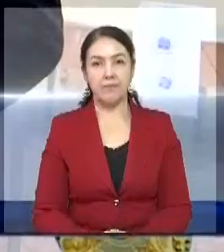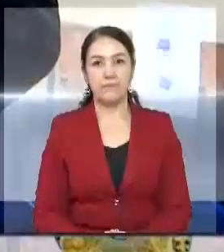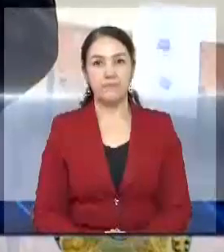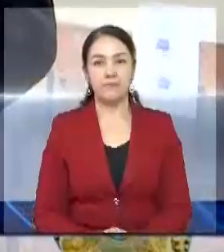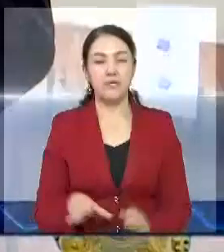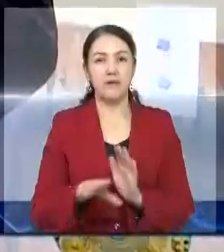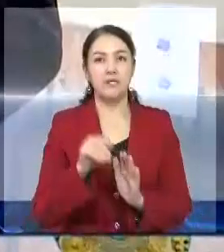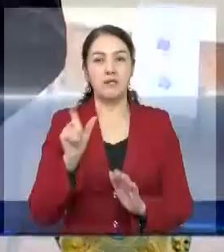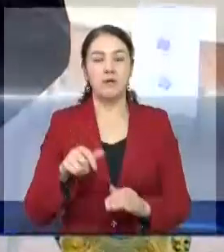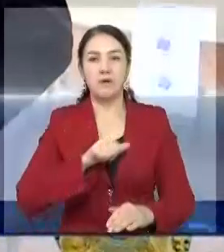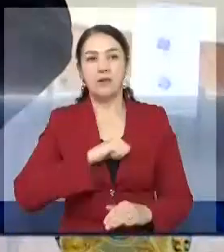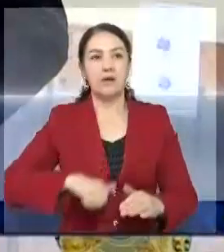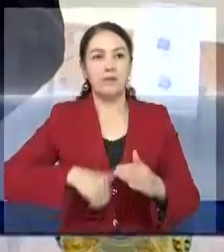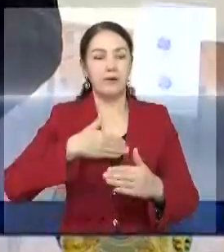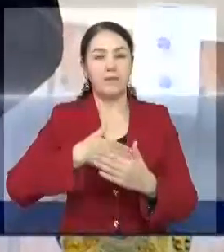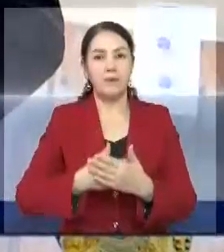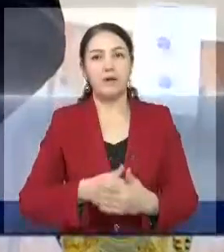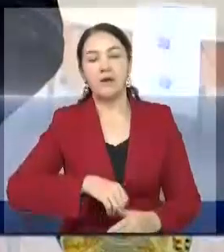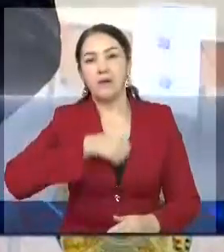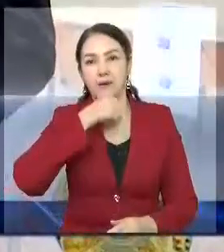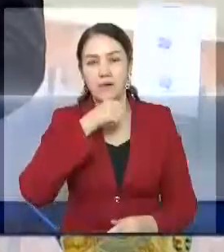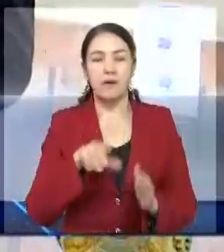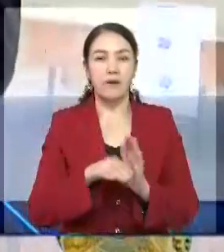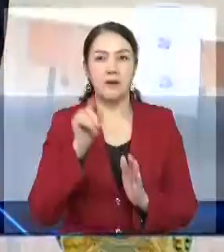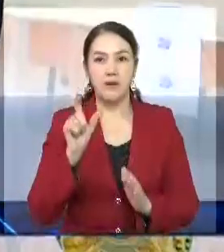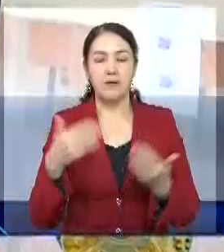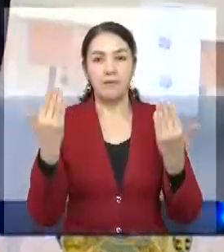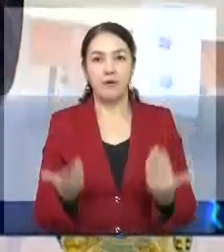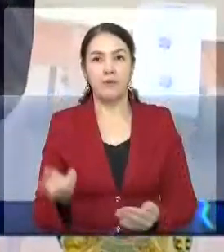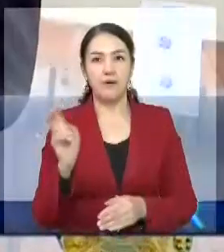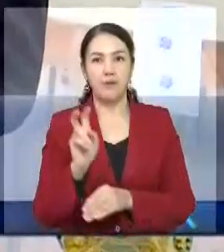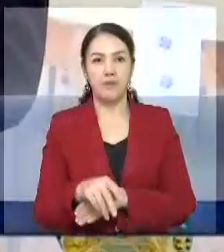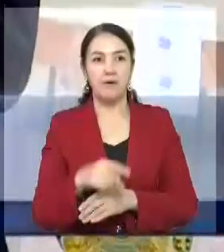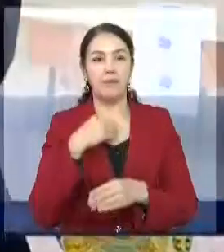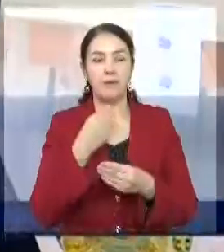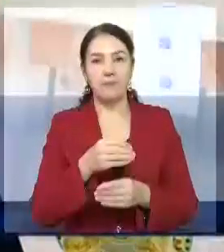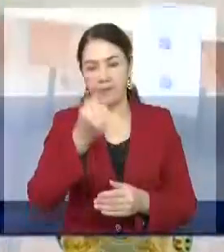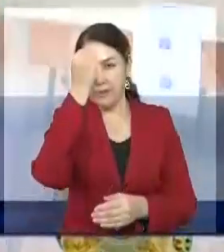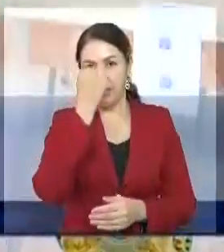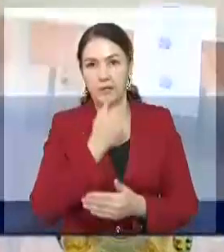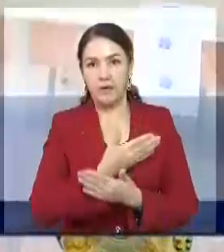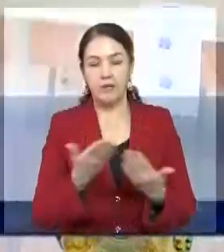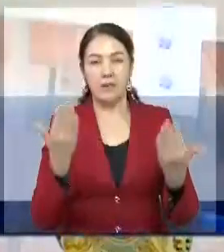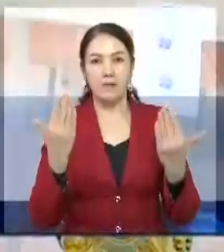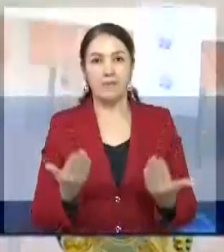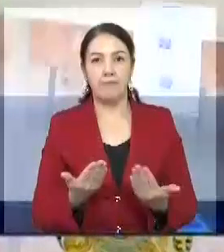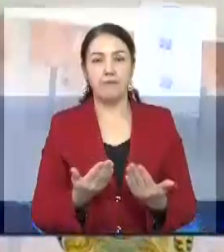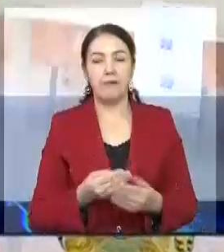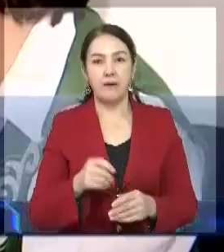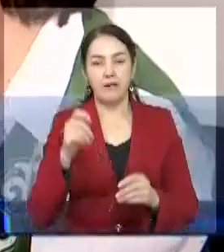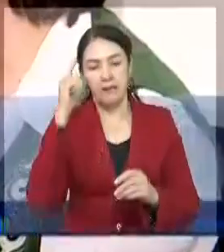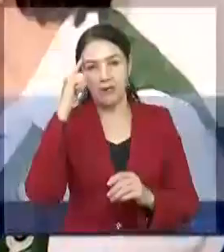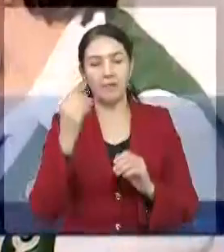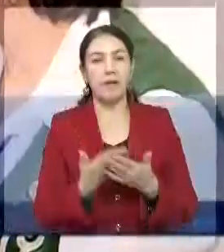Сайлаушылардың ішіндегі ең белсенді, ең жасы үлкен сайлаушылардың бірі бүгін келіп дауыс беріп жатқаныңызға көп көп рахмет. Мына бүгінгі сайлаудан сізге естелік